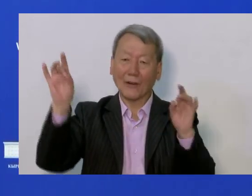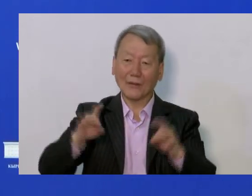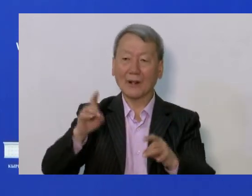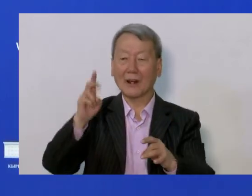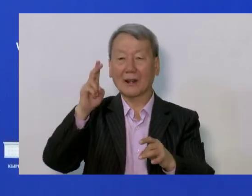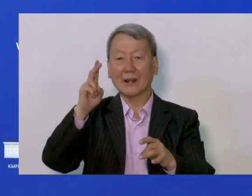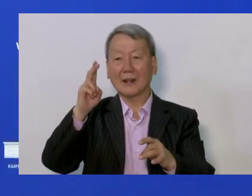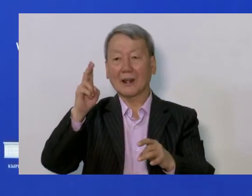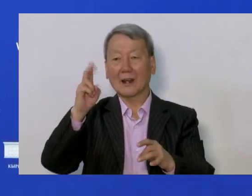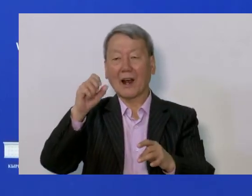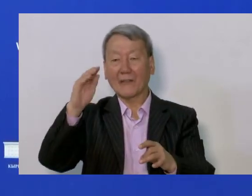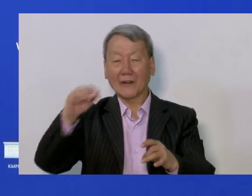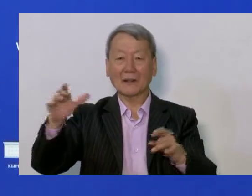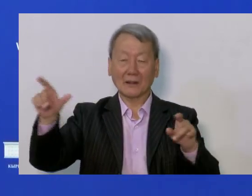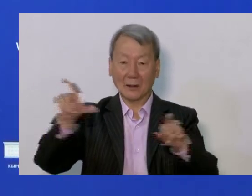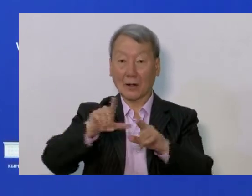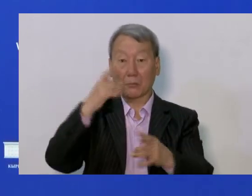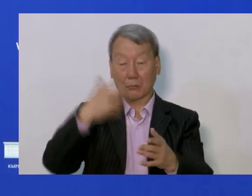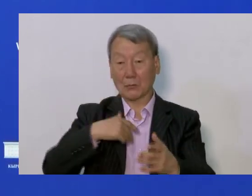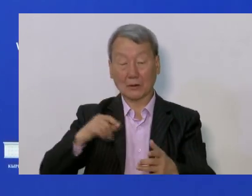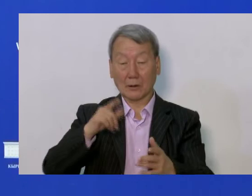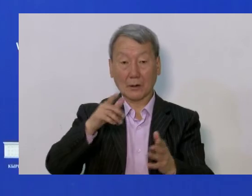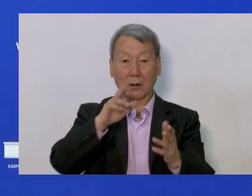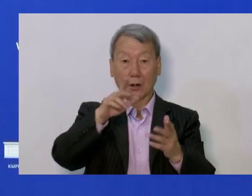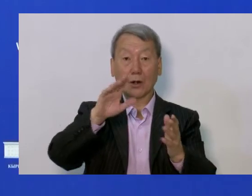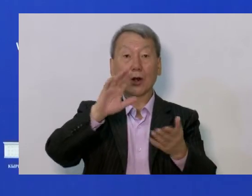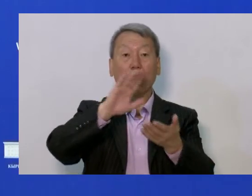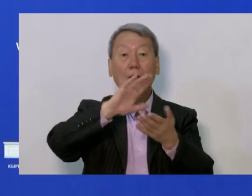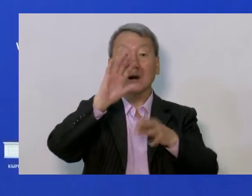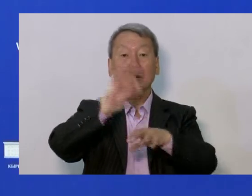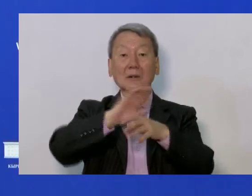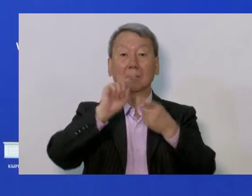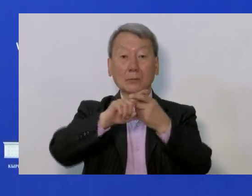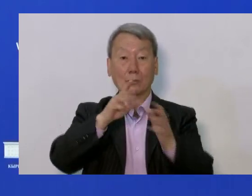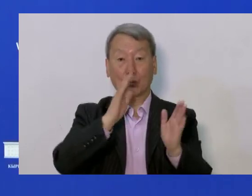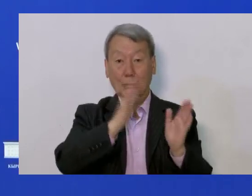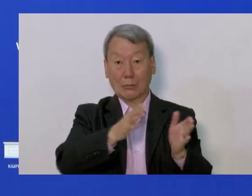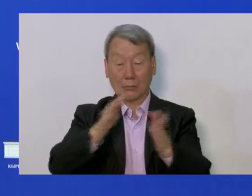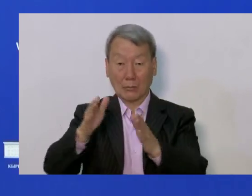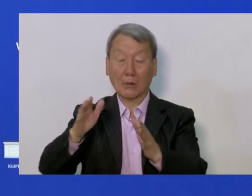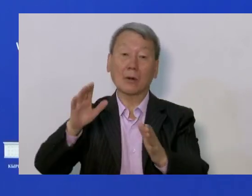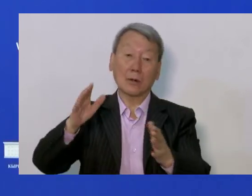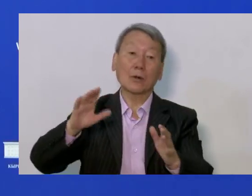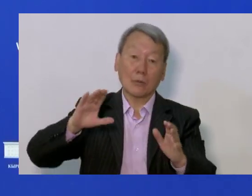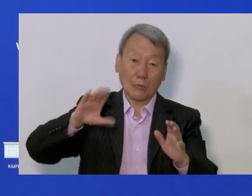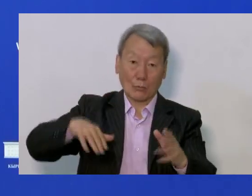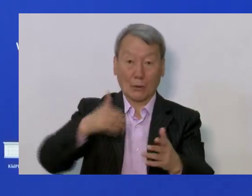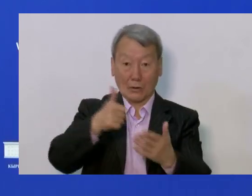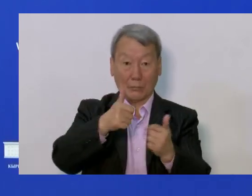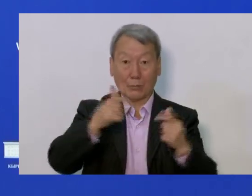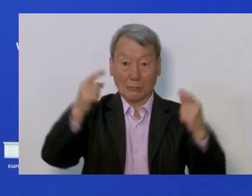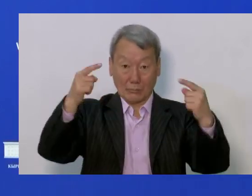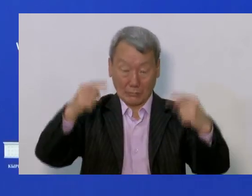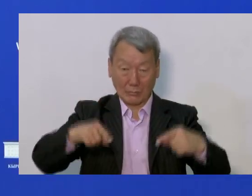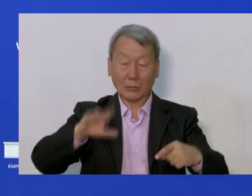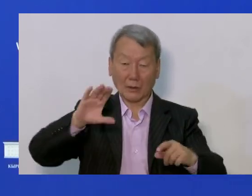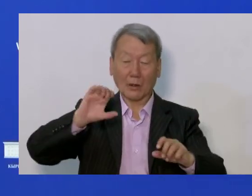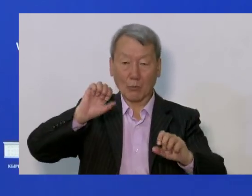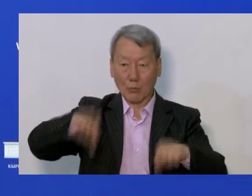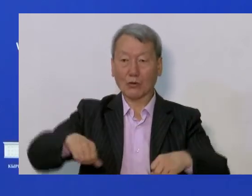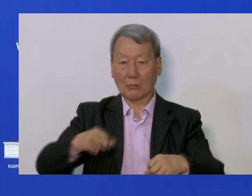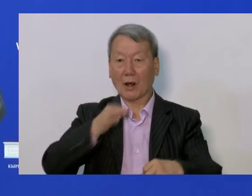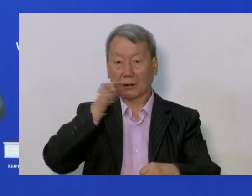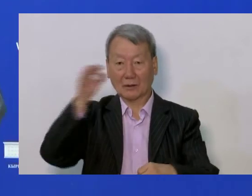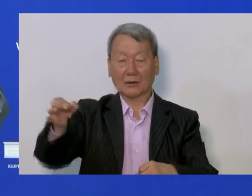мы, как только нормализуется эпидситуация, мы, наверное, тогда только сможем ответить положительно